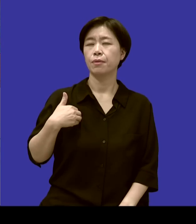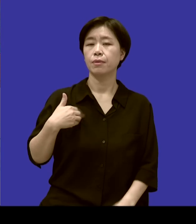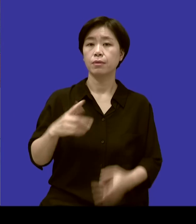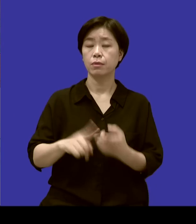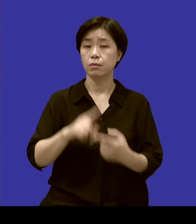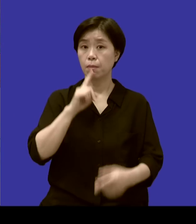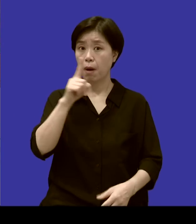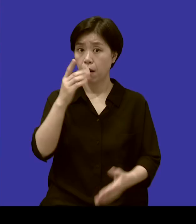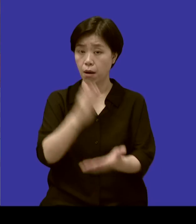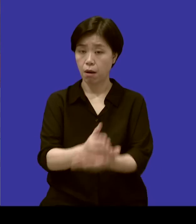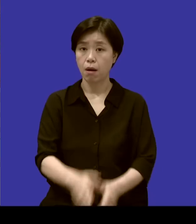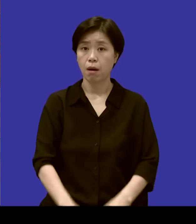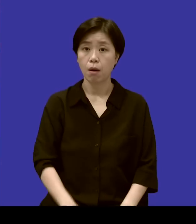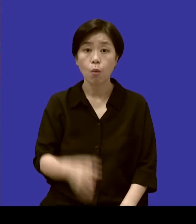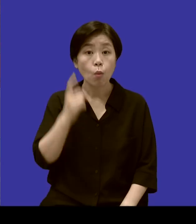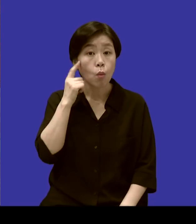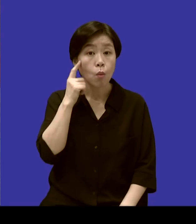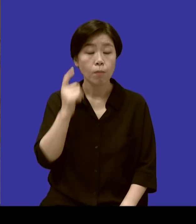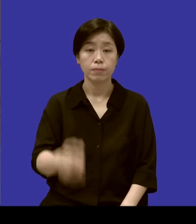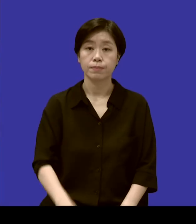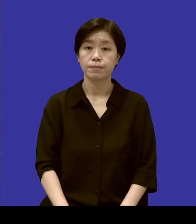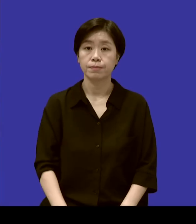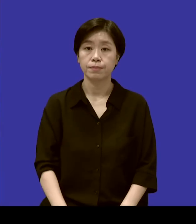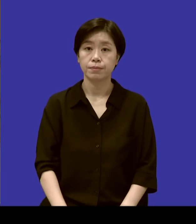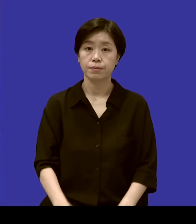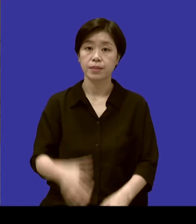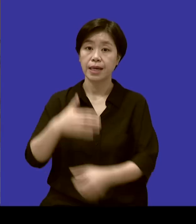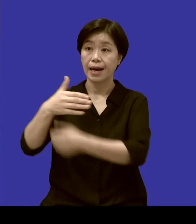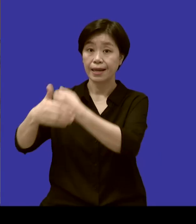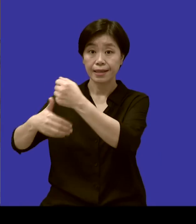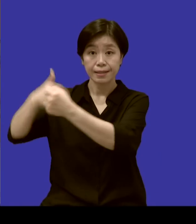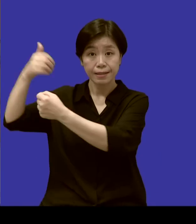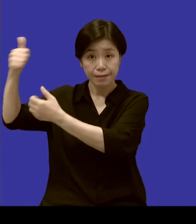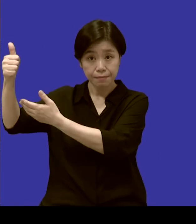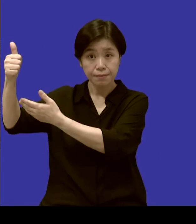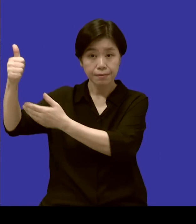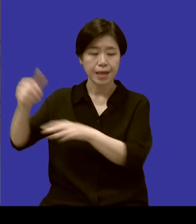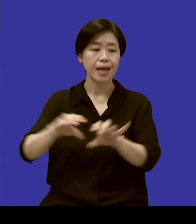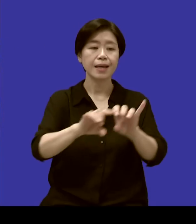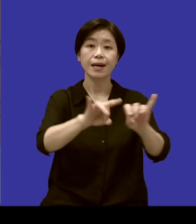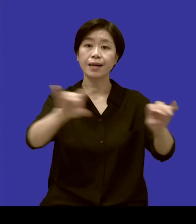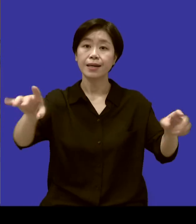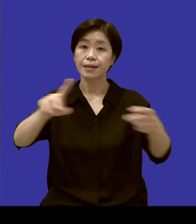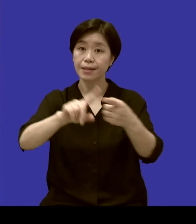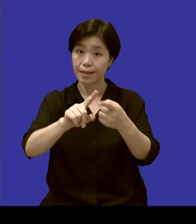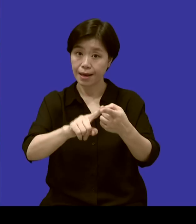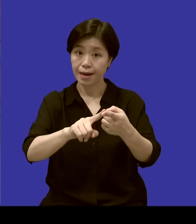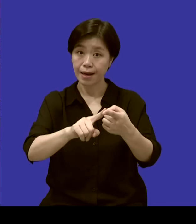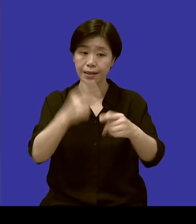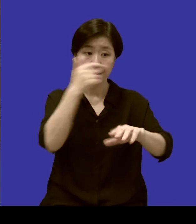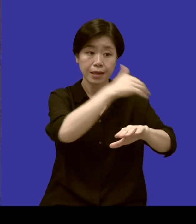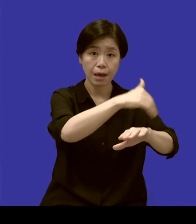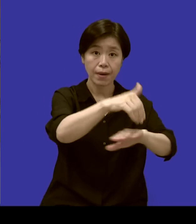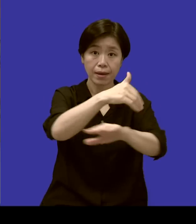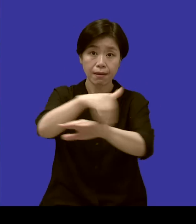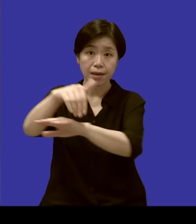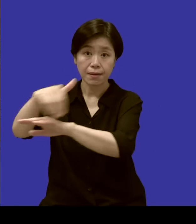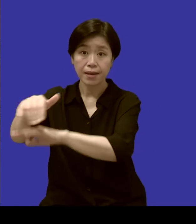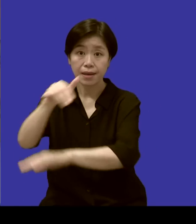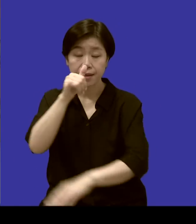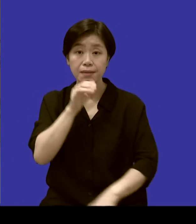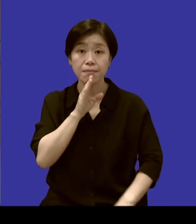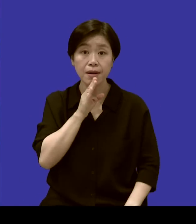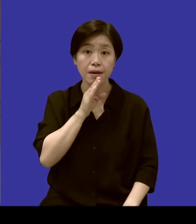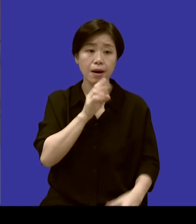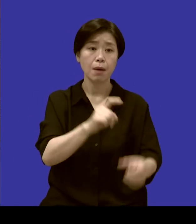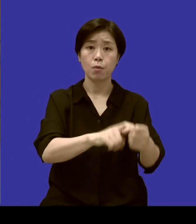돼요. 그래요. 왜냐하면 왜 조심해야 돼? 하나님은 우리 각각 개인에게 대한 어떤 계획과 목적과 섭리가 있으세요.